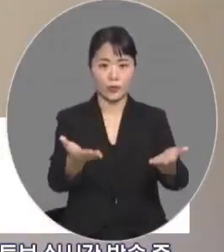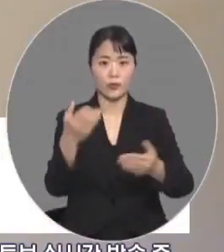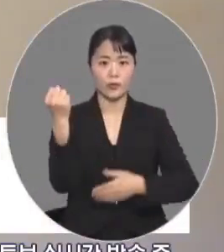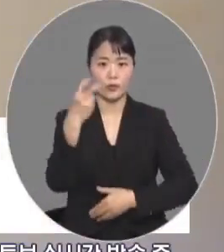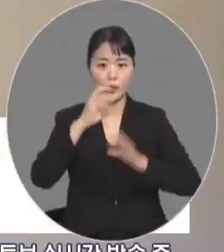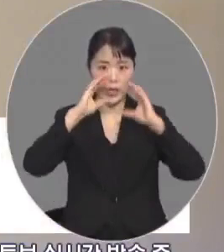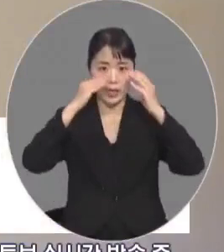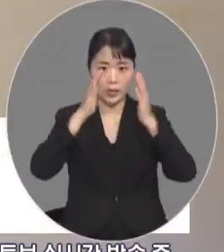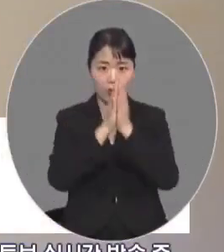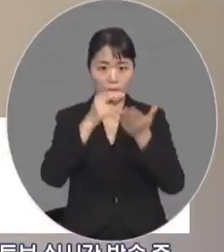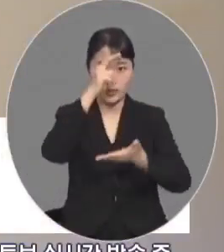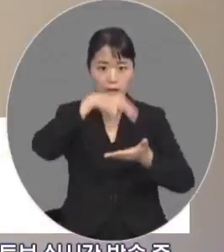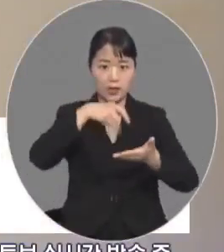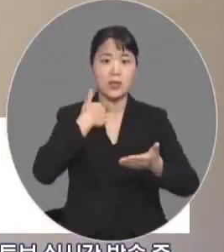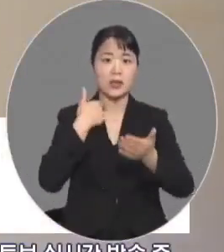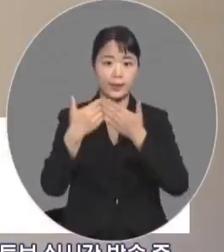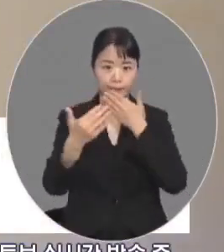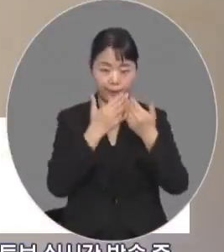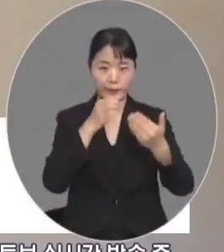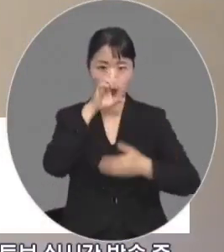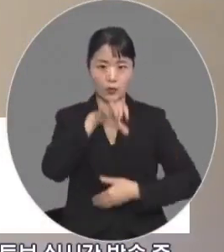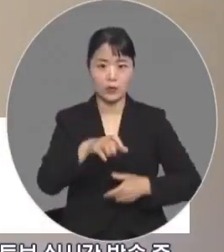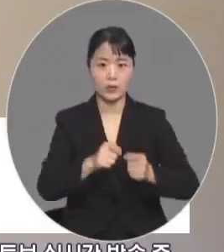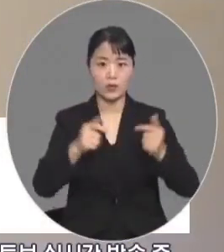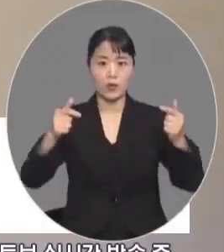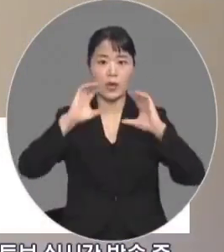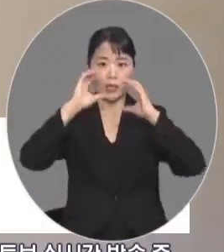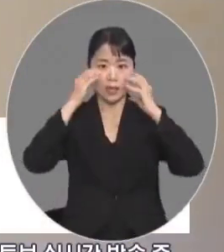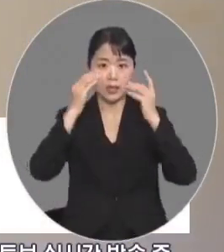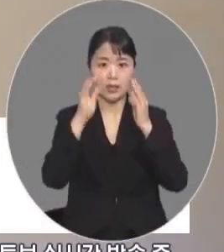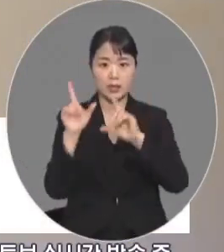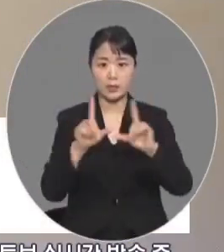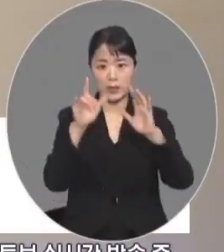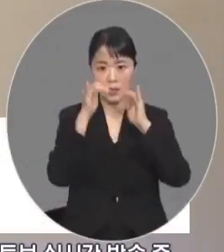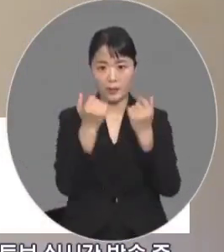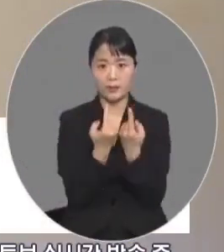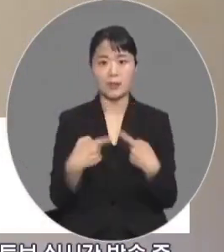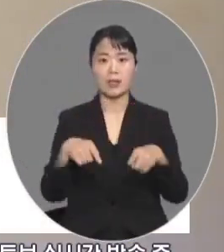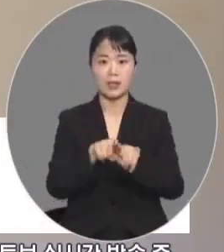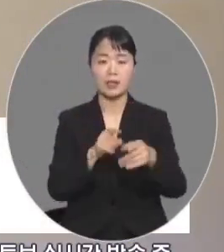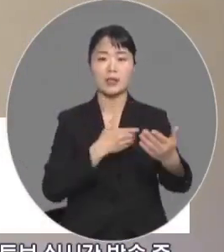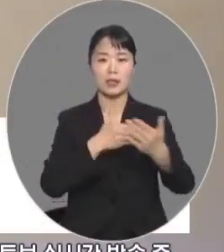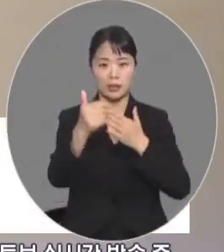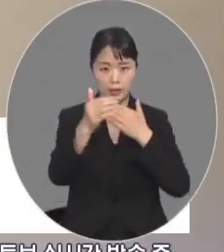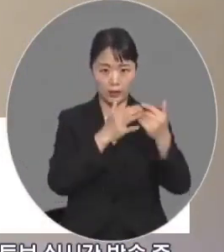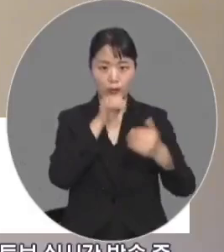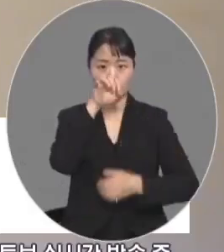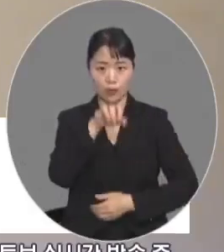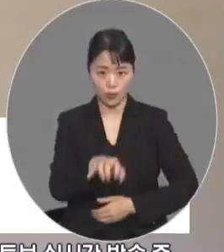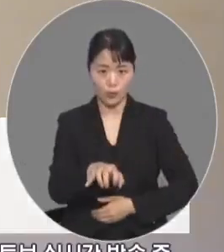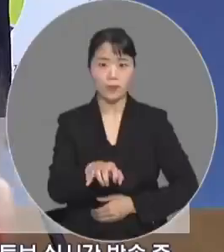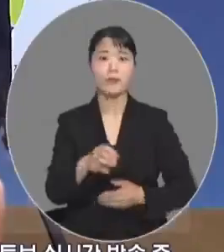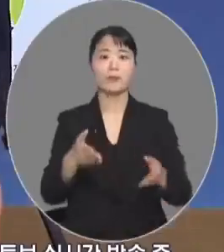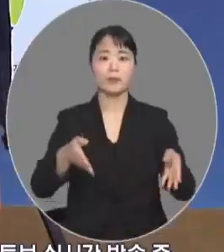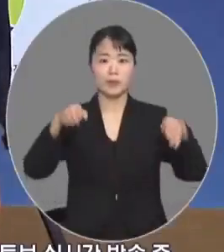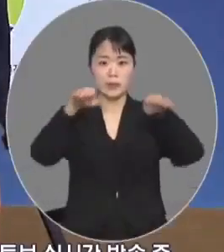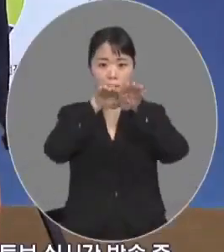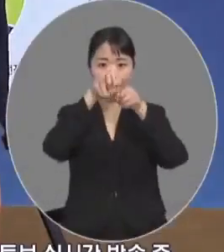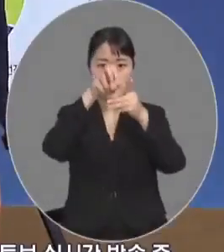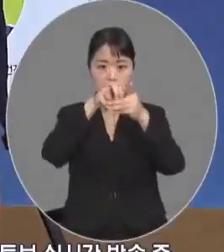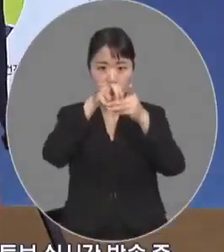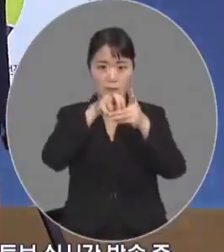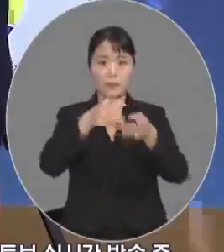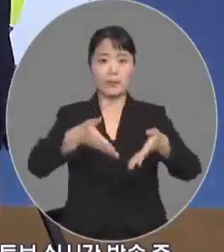건립을 통해 아이들과 시민들이 함께 이용할 수 있는 복합 문화 공간을 만들겠습니다.